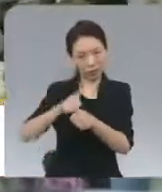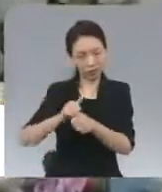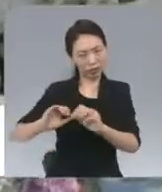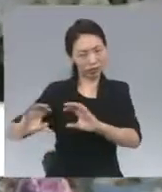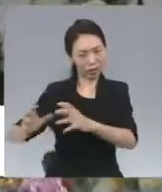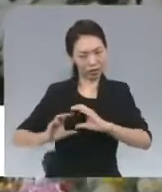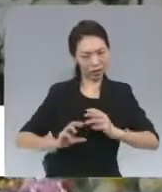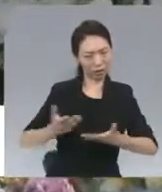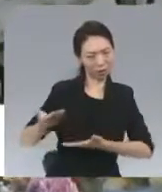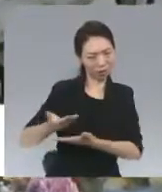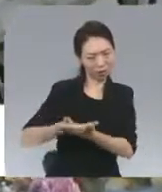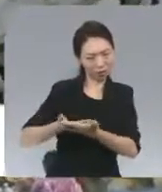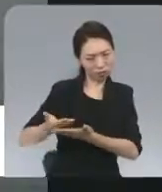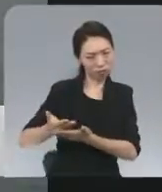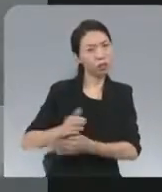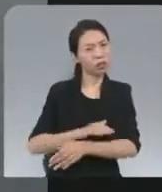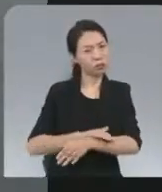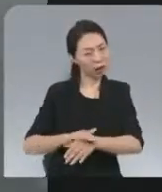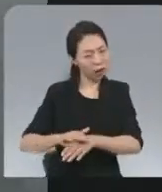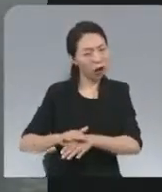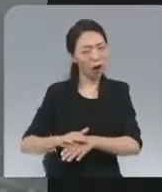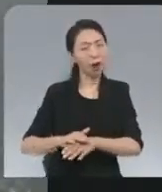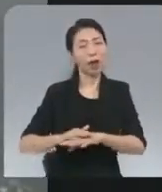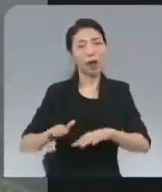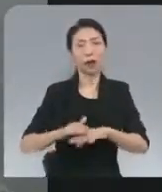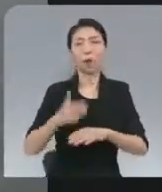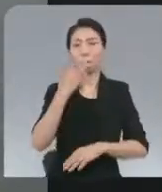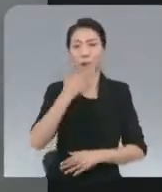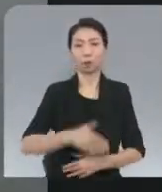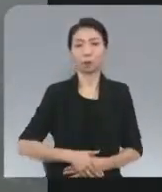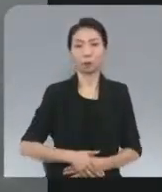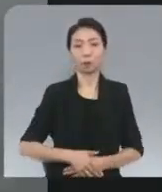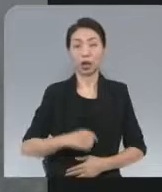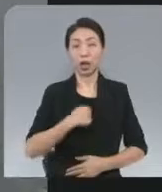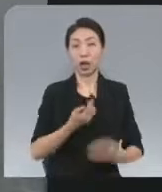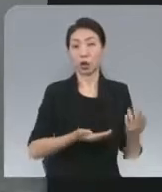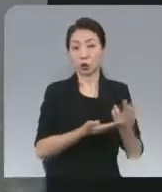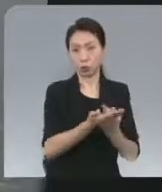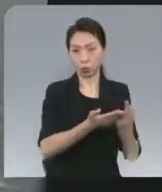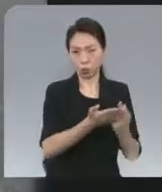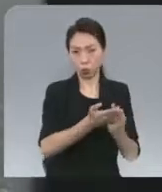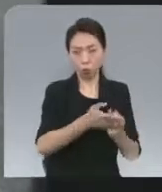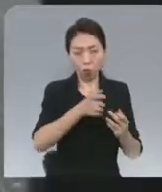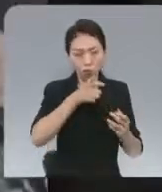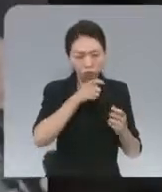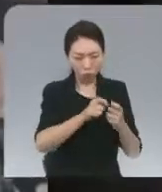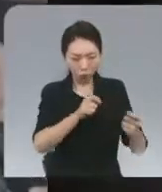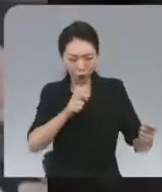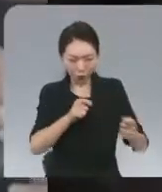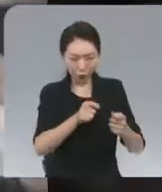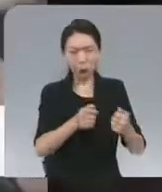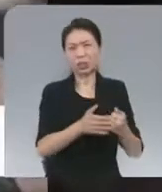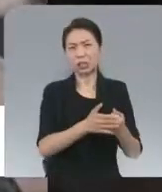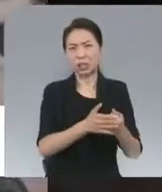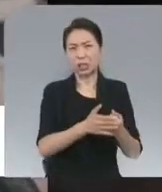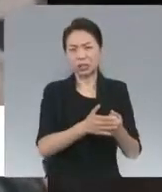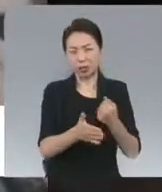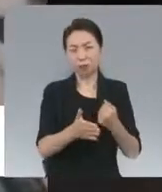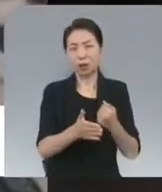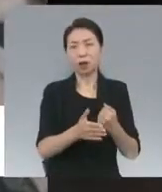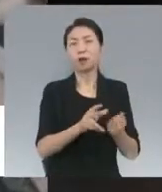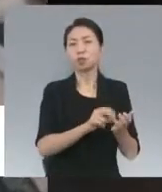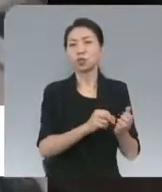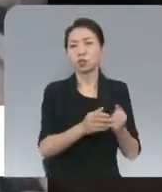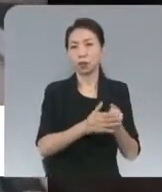tới Tokyo slna có thể là cơ hội để nối lại giao lưu cấp cao giữa hai nước vào năm 2006 thời điểm quan hệ